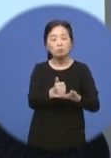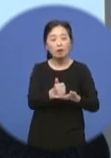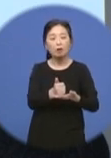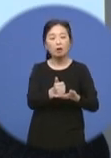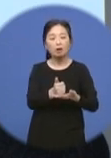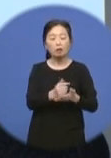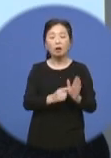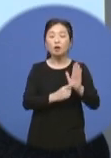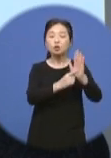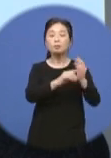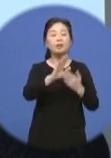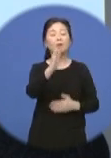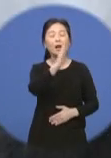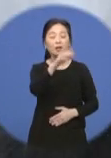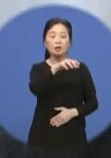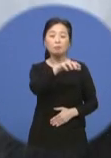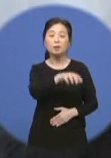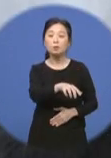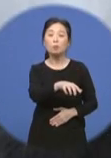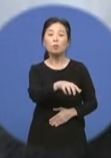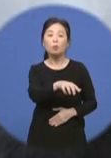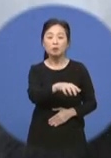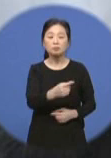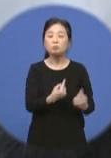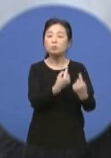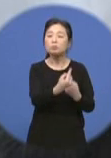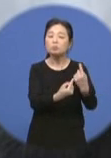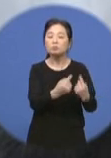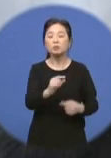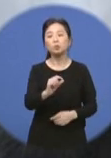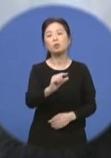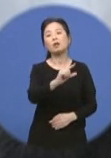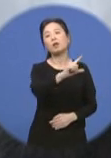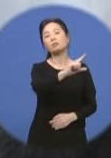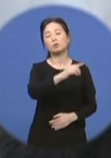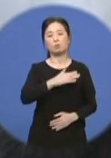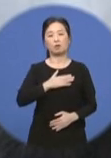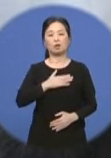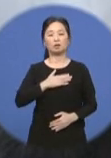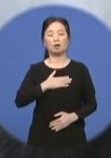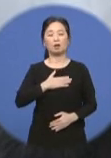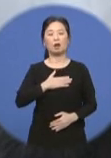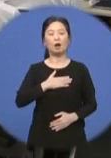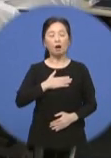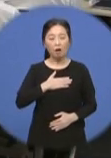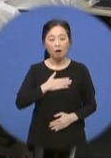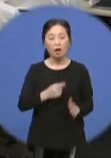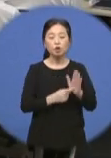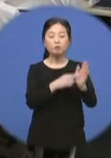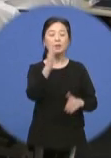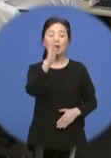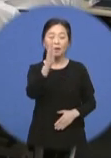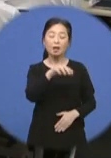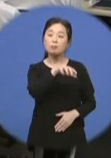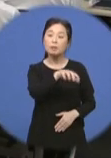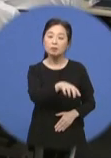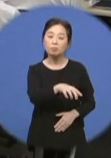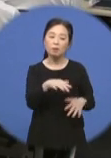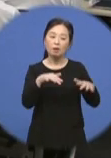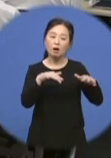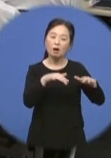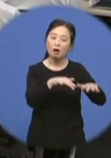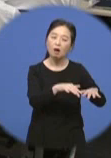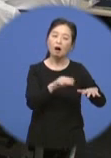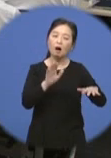しているっていうところが分かりました。観光ニーズが有名観光地だけじゃなくて、穴場っていうところにも増えていってるのかなっていうところを、ま